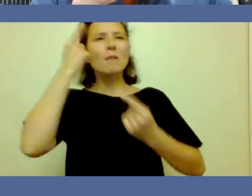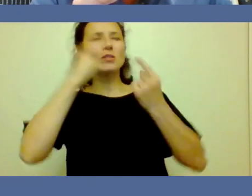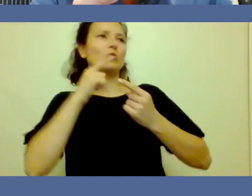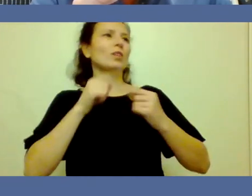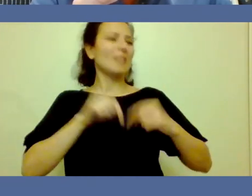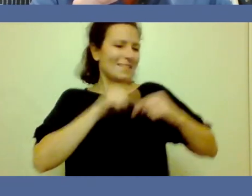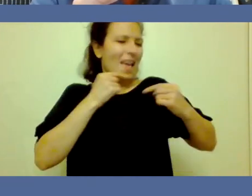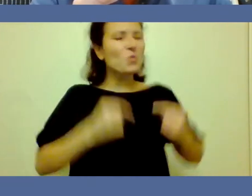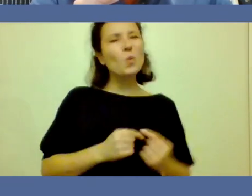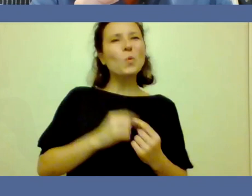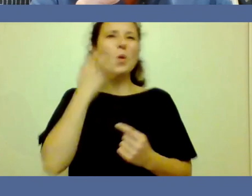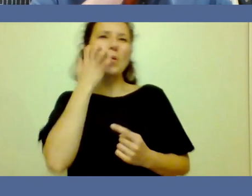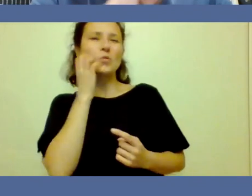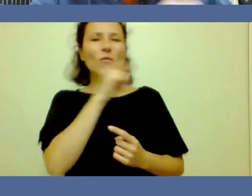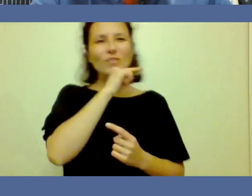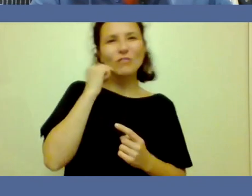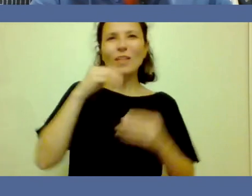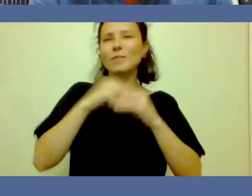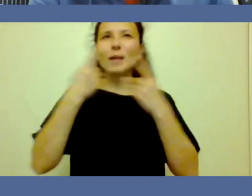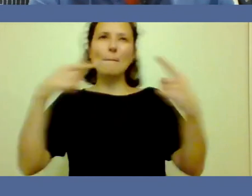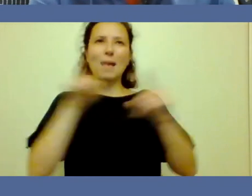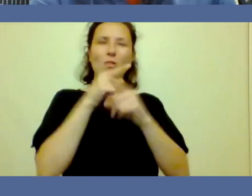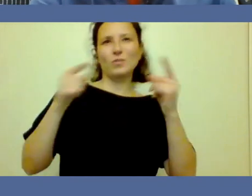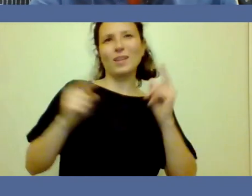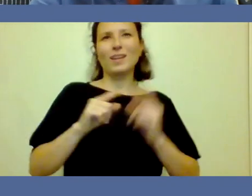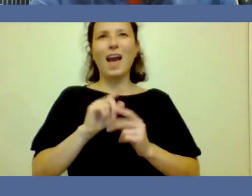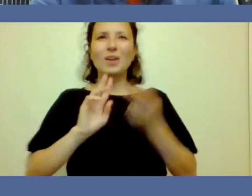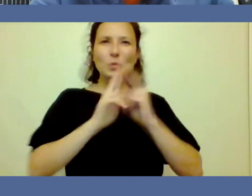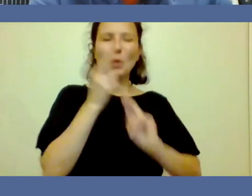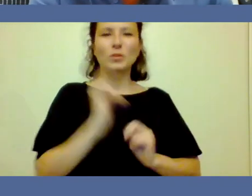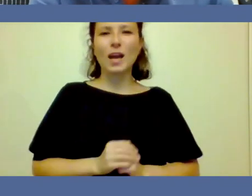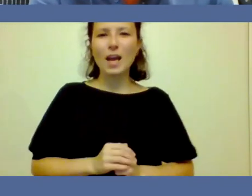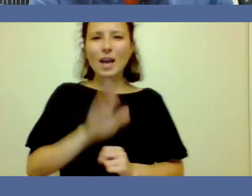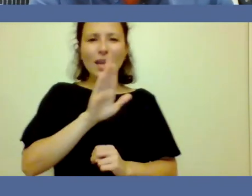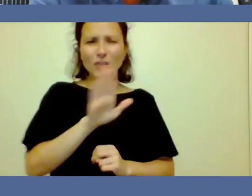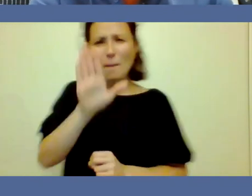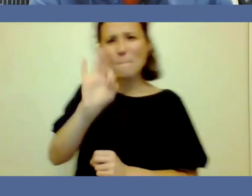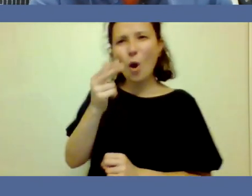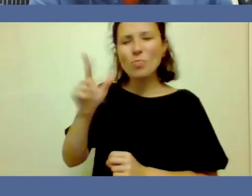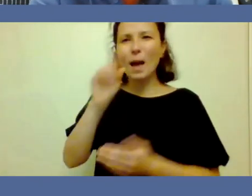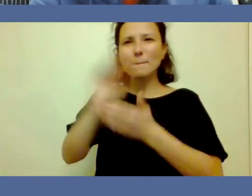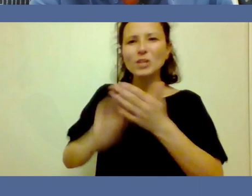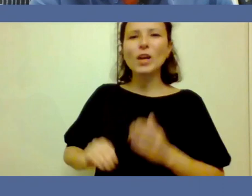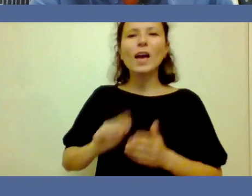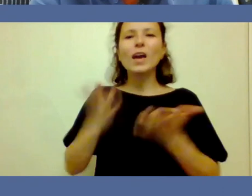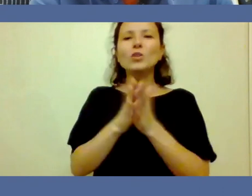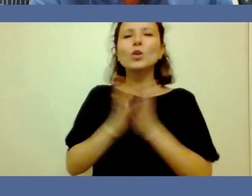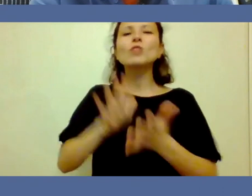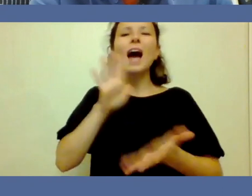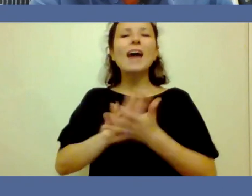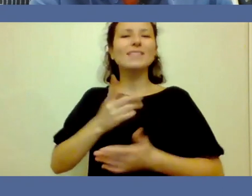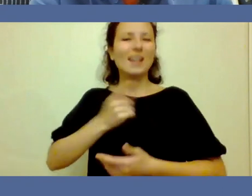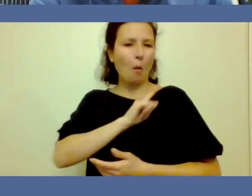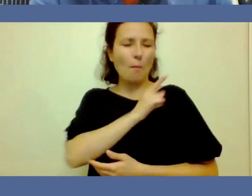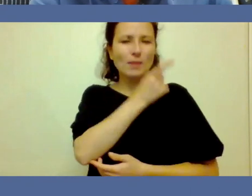czerwone i jeszcze taka melodyjka gra, tak? I Bonda pisze harlekiny, tak? Wie pan, ja specjalnie